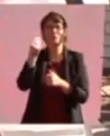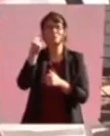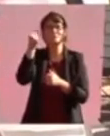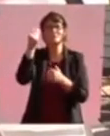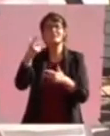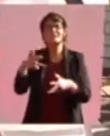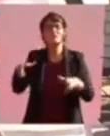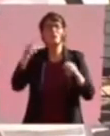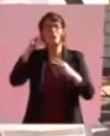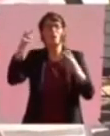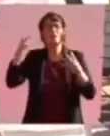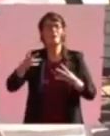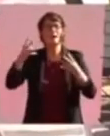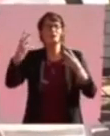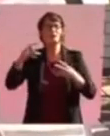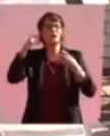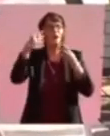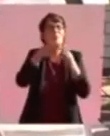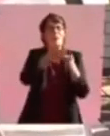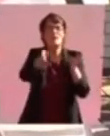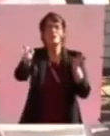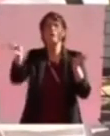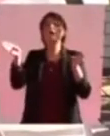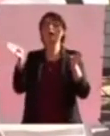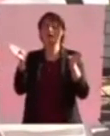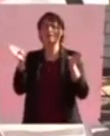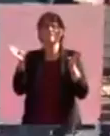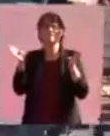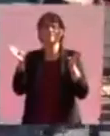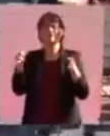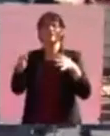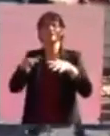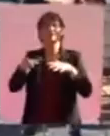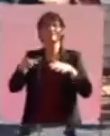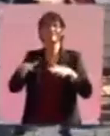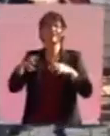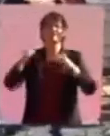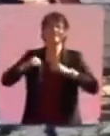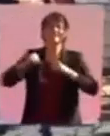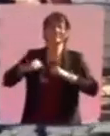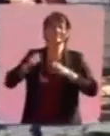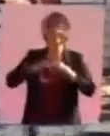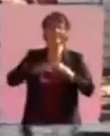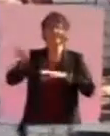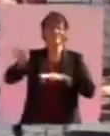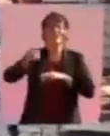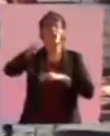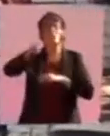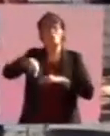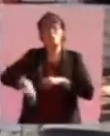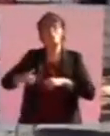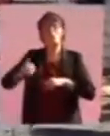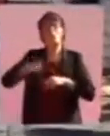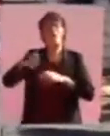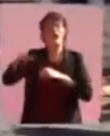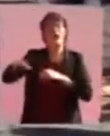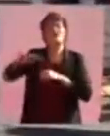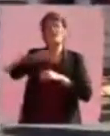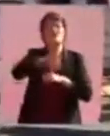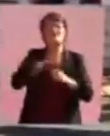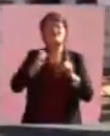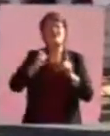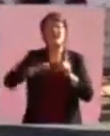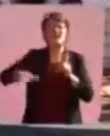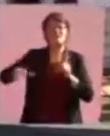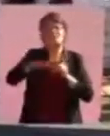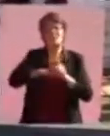nazionale il sistema sanitario ma anche il sistema delle agenzie ambientali prevedendo risorse confrontabili tra regione e